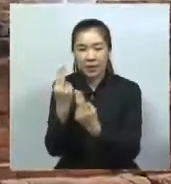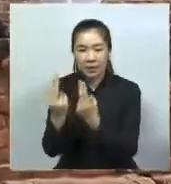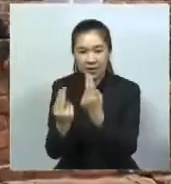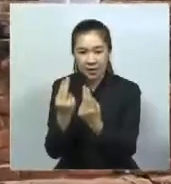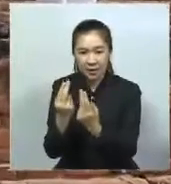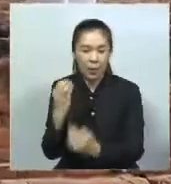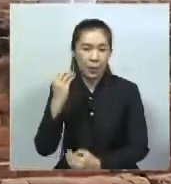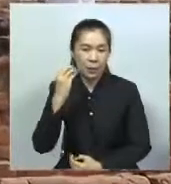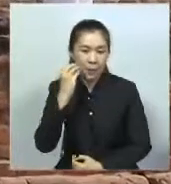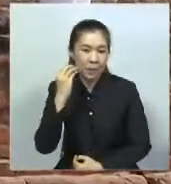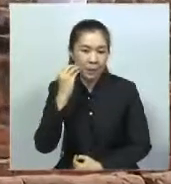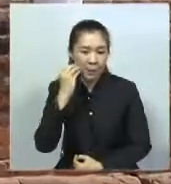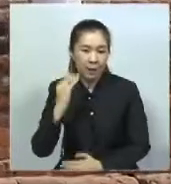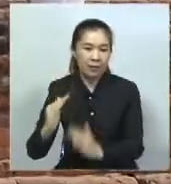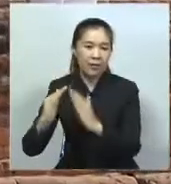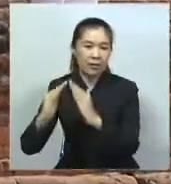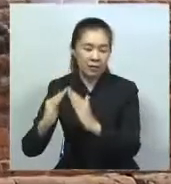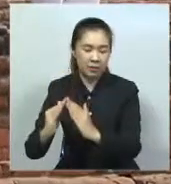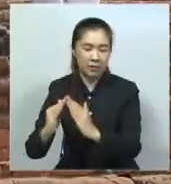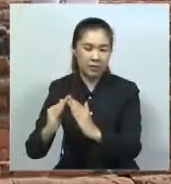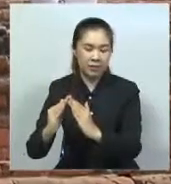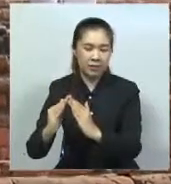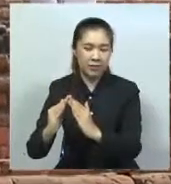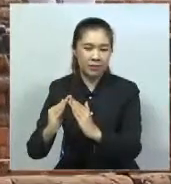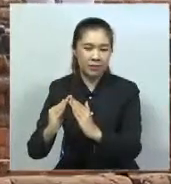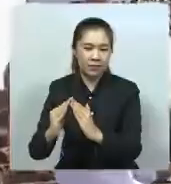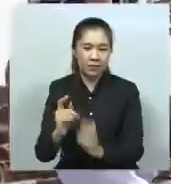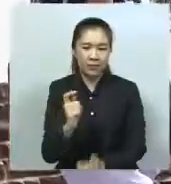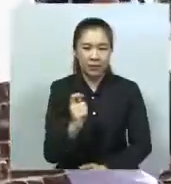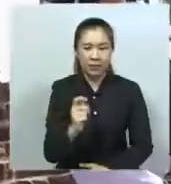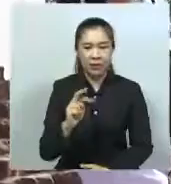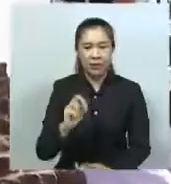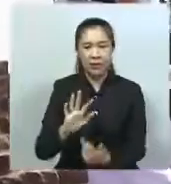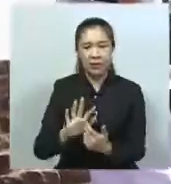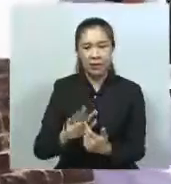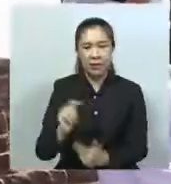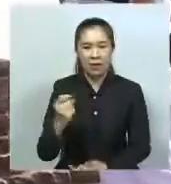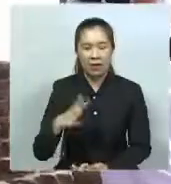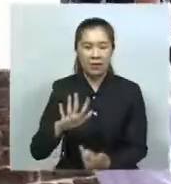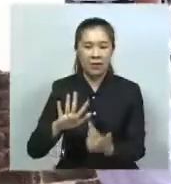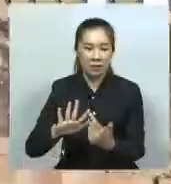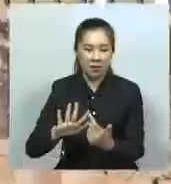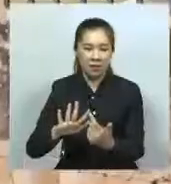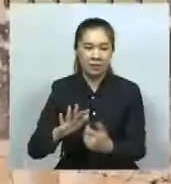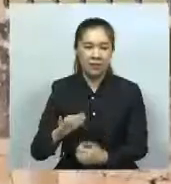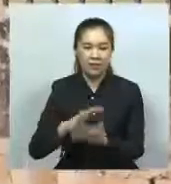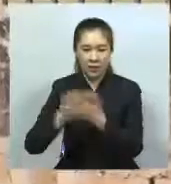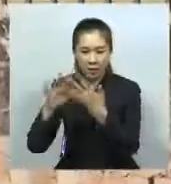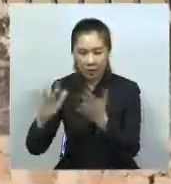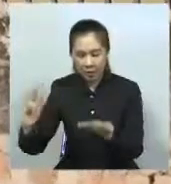บ้านองคุลีมานและบ้านอนาถบินทิกะเศรษฐีก่อนที่จะเ